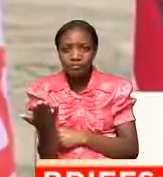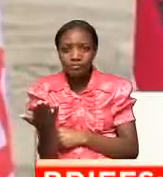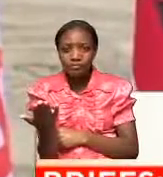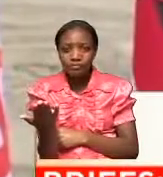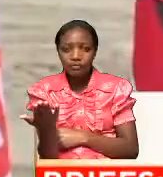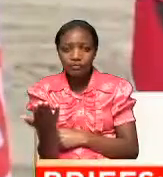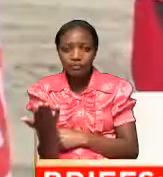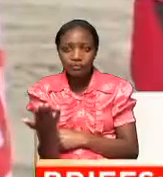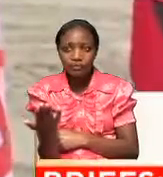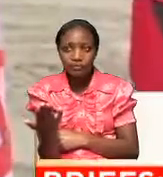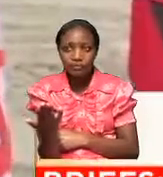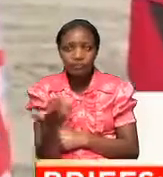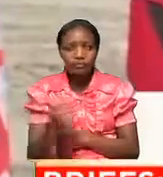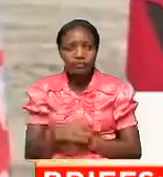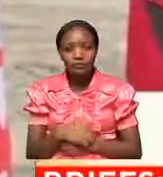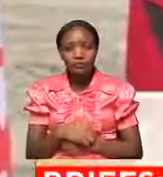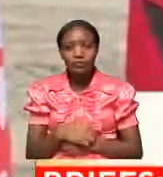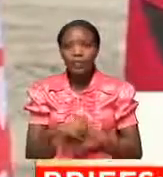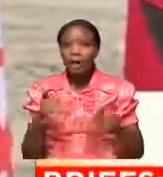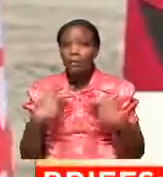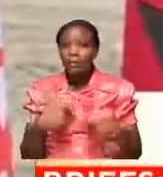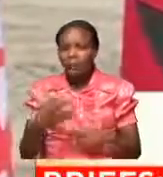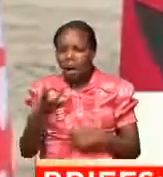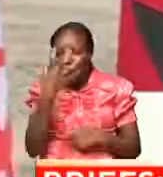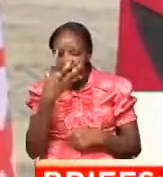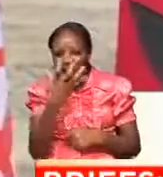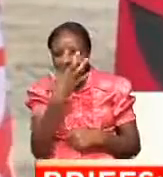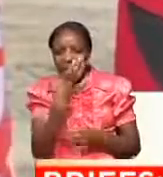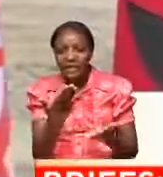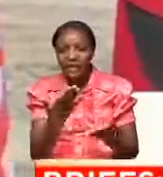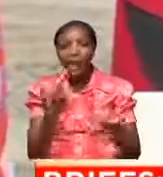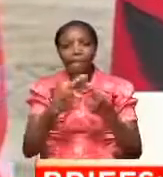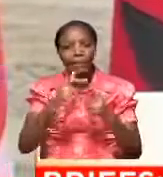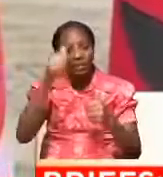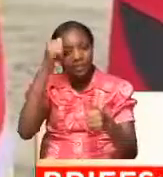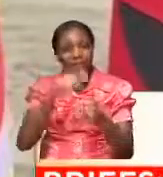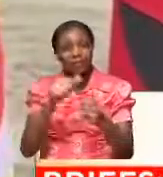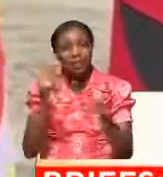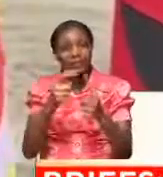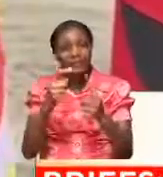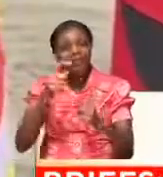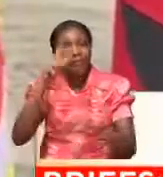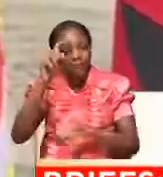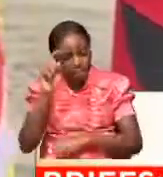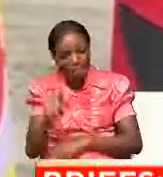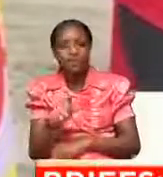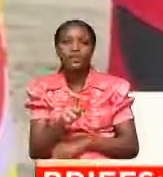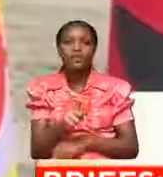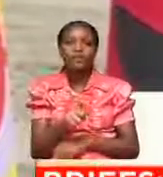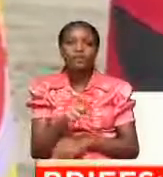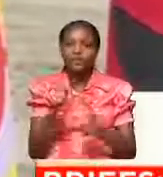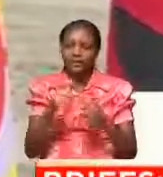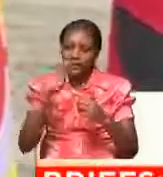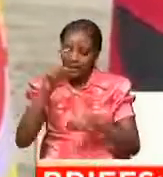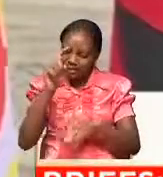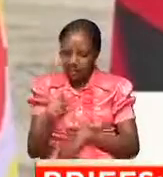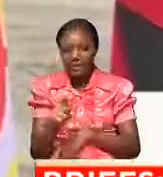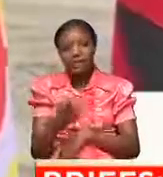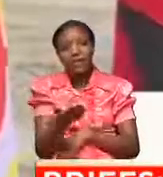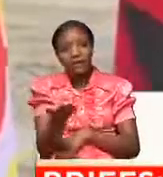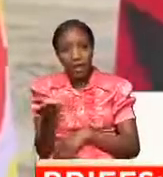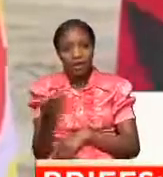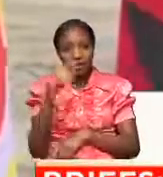Na ni radhi, kasirikeni, ikifika mwisho wa kufika munihukumu ya kwa nilivunja vibaraza vya